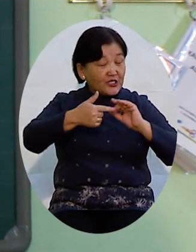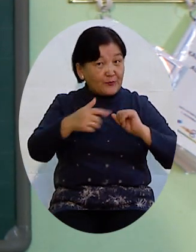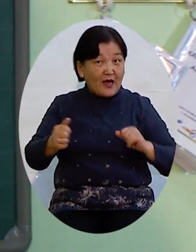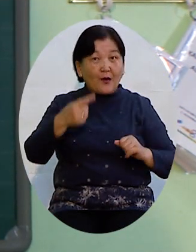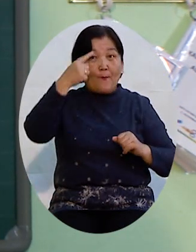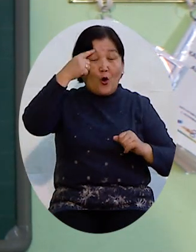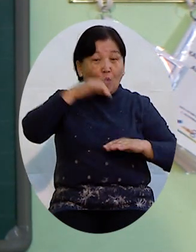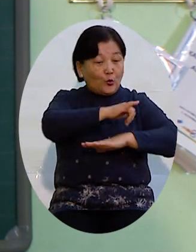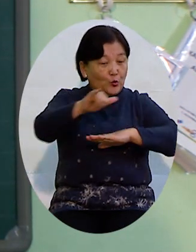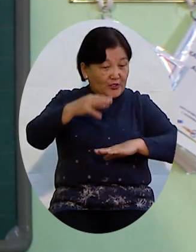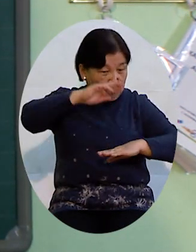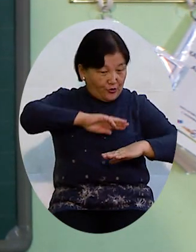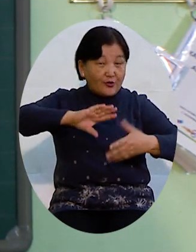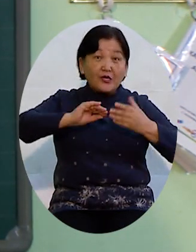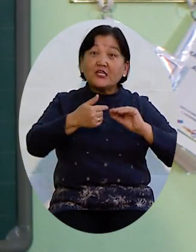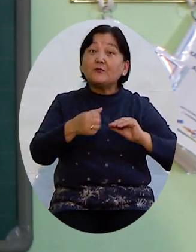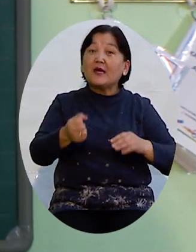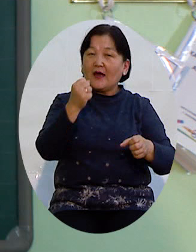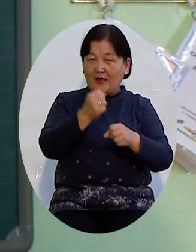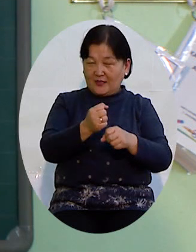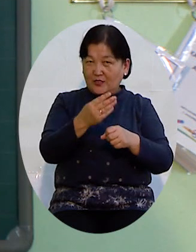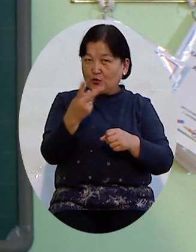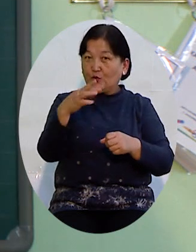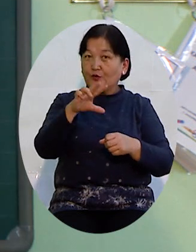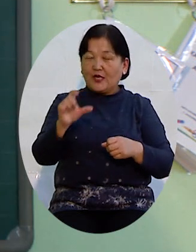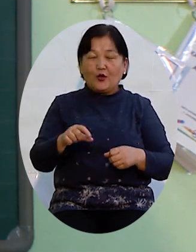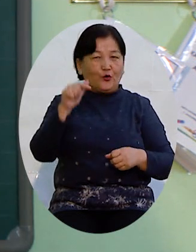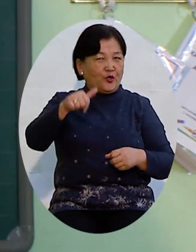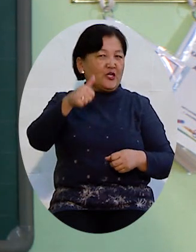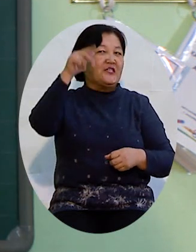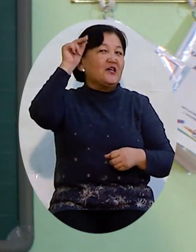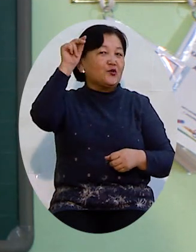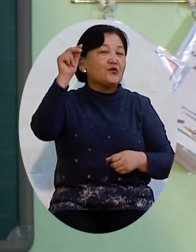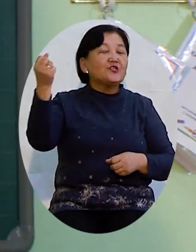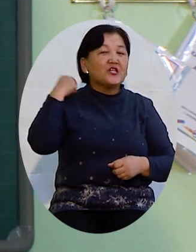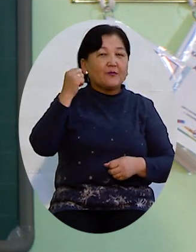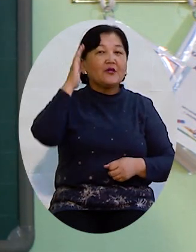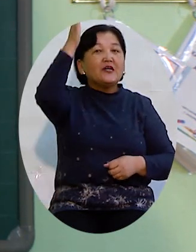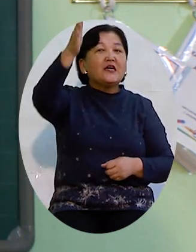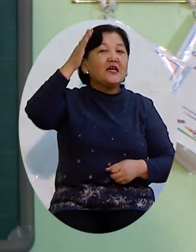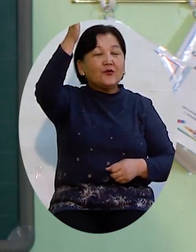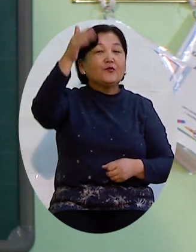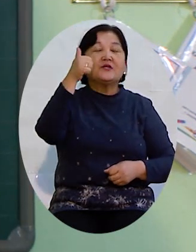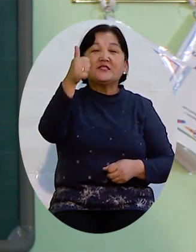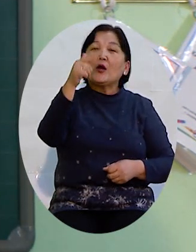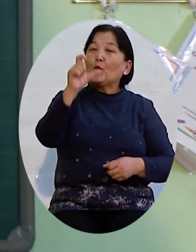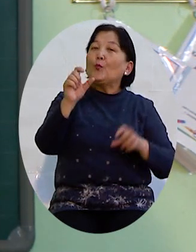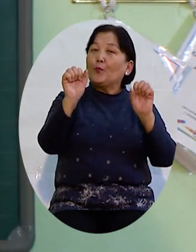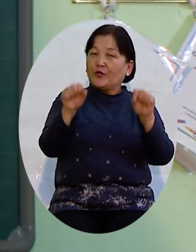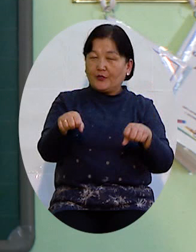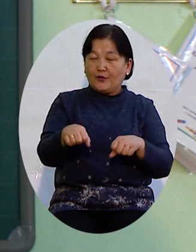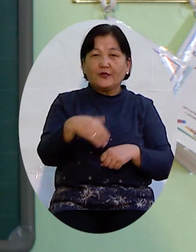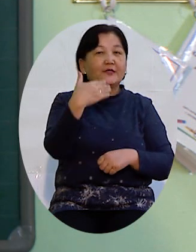хийж байгаа ариун үйлс юм шүү хүүхдүүдээ. Өнөөдөр та нар хэдий ч нэ сайн сурна, төдий ч нэ ирээдүйд сайн иргэн